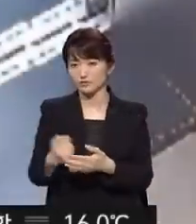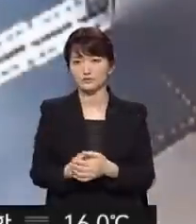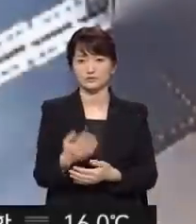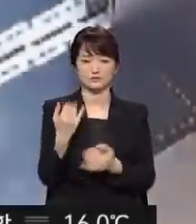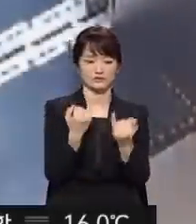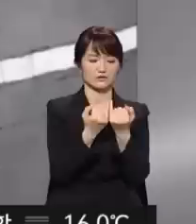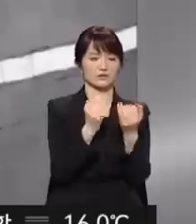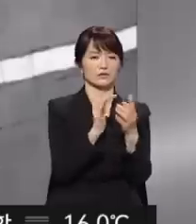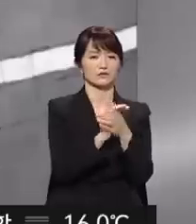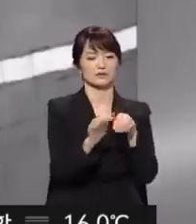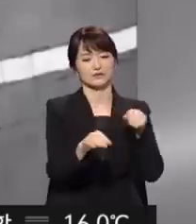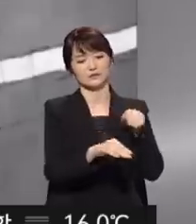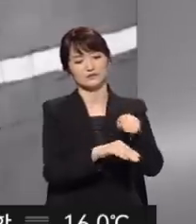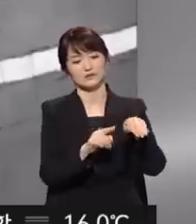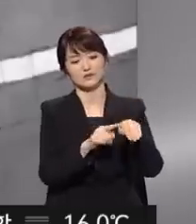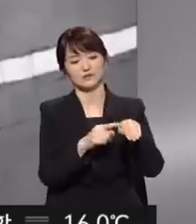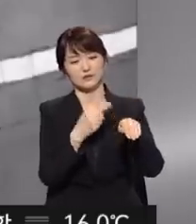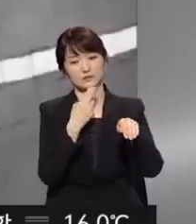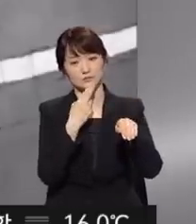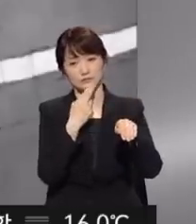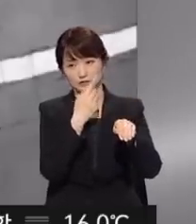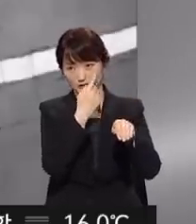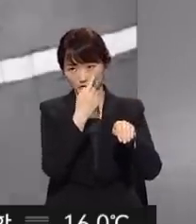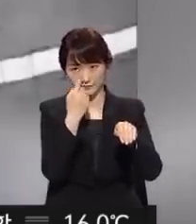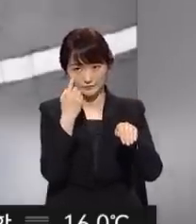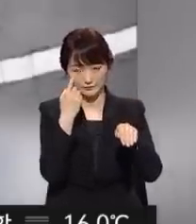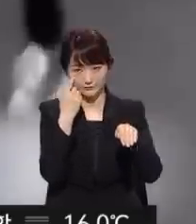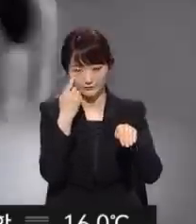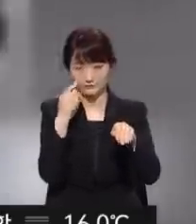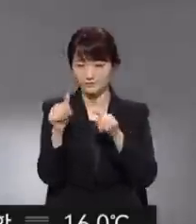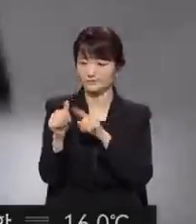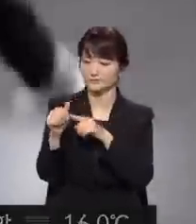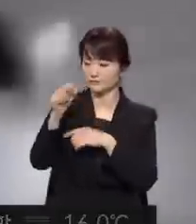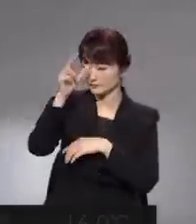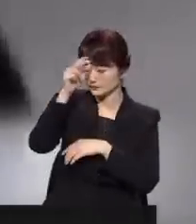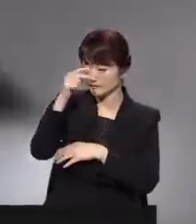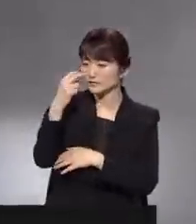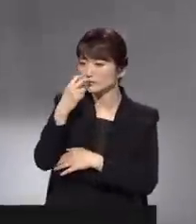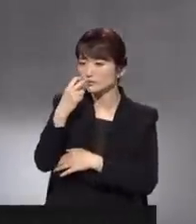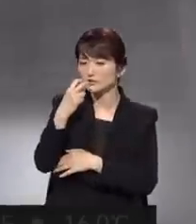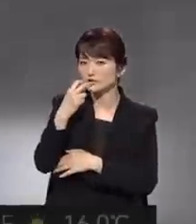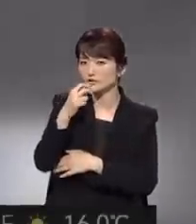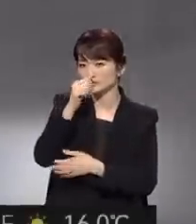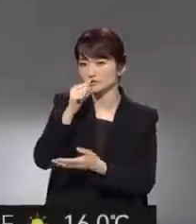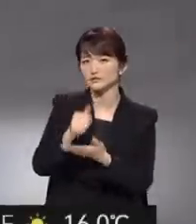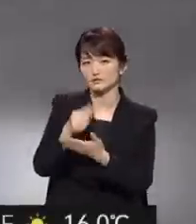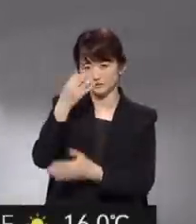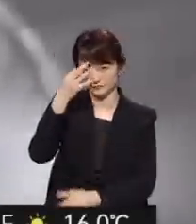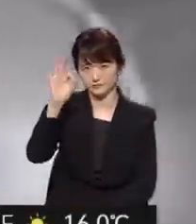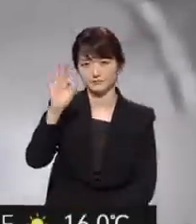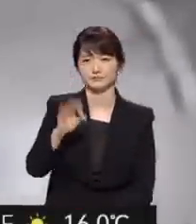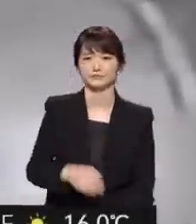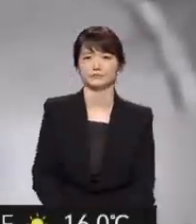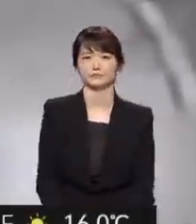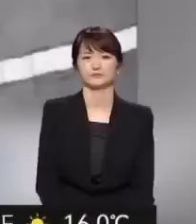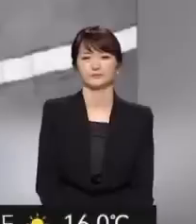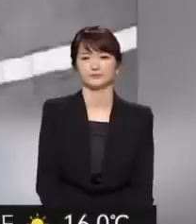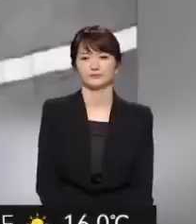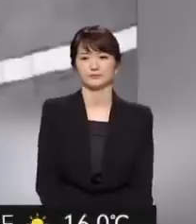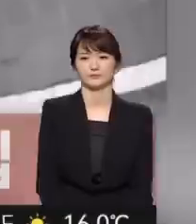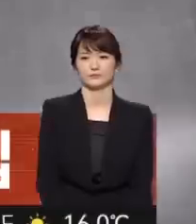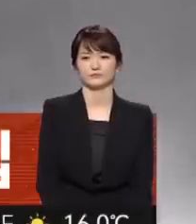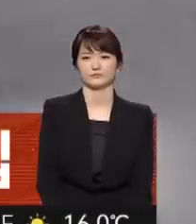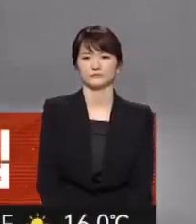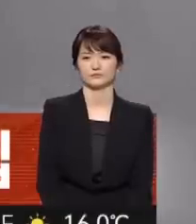걸 확인하는 그런 모습까지도 포착이 됐는데 이 유튜버는 경찰 조사에서 해당 사실을 시인했습니다. 아, 우리 가족